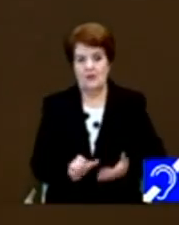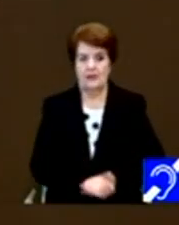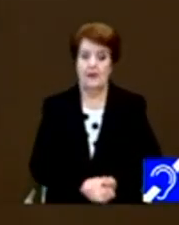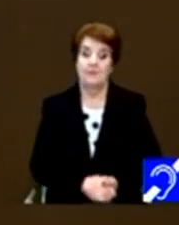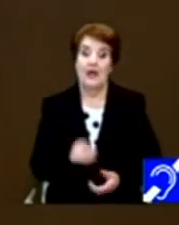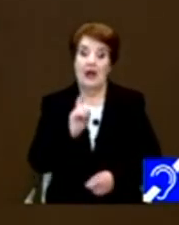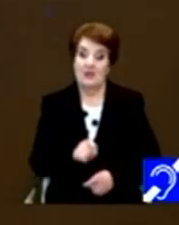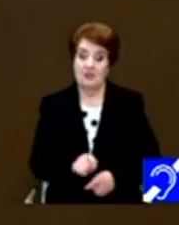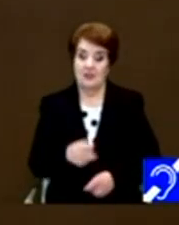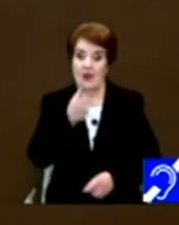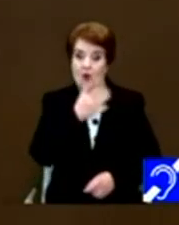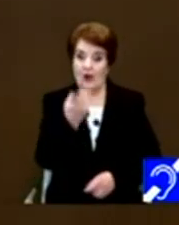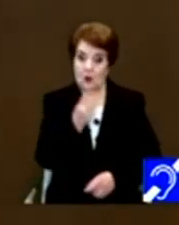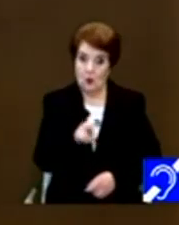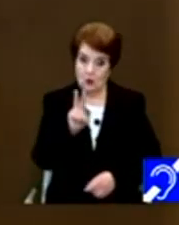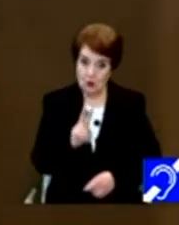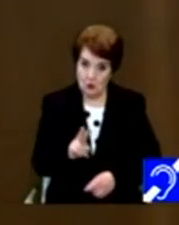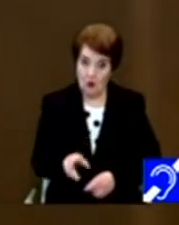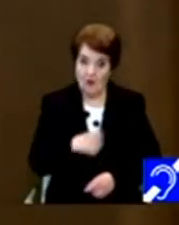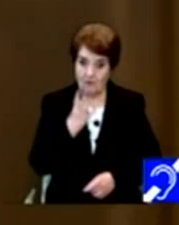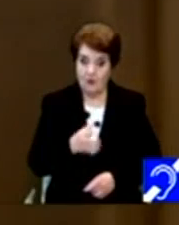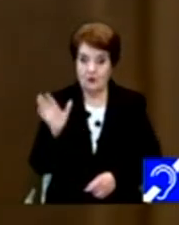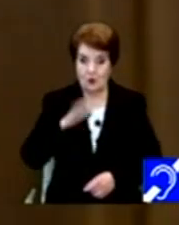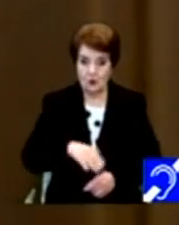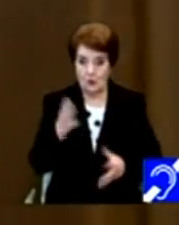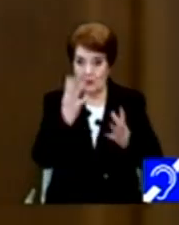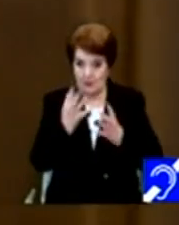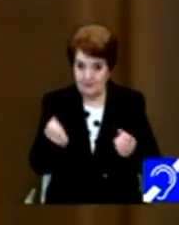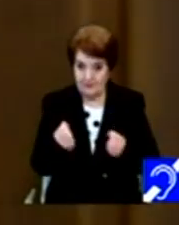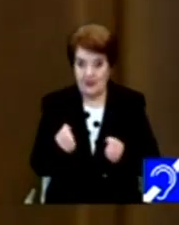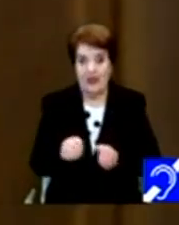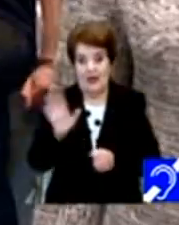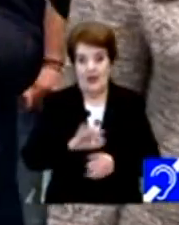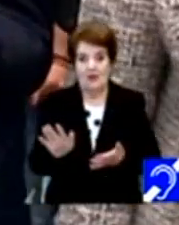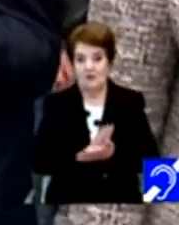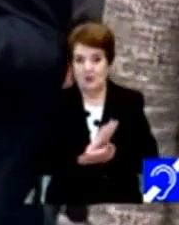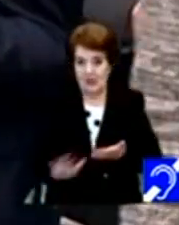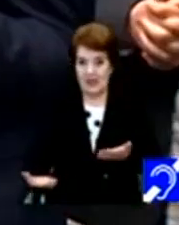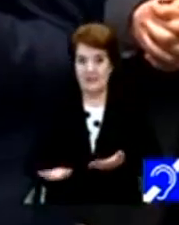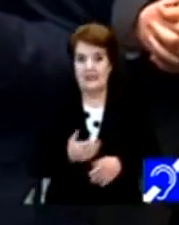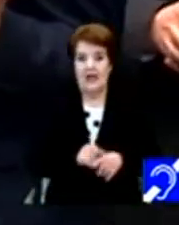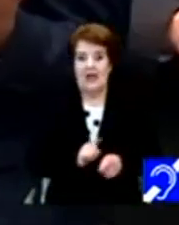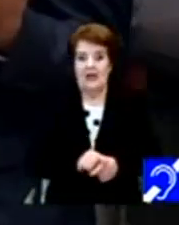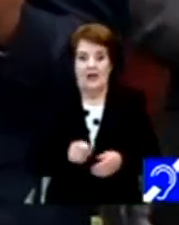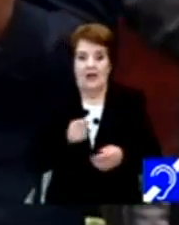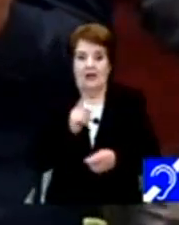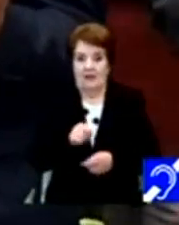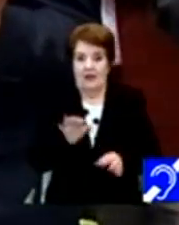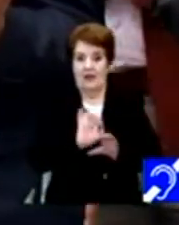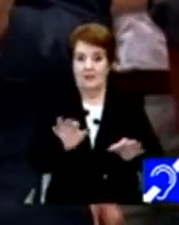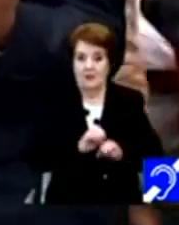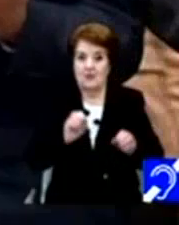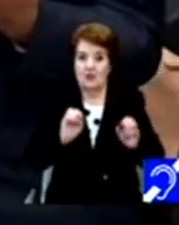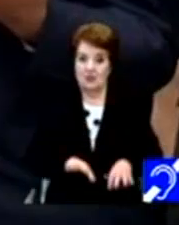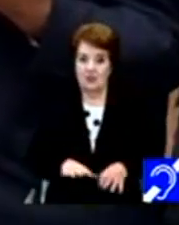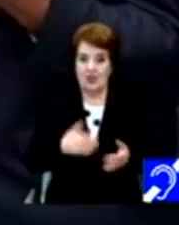aceste versuri la ora 22, însă după miezul nopții, liderul platformei DA le-a șters. Azi, Andrei Năstase a comentat decizia